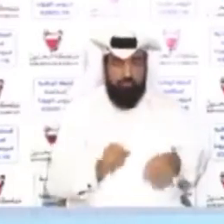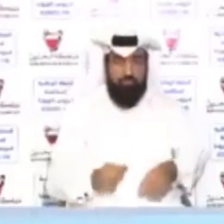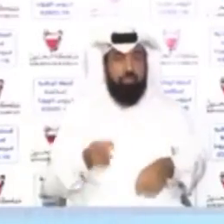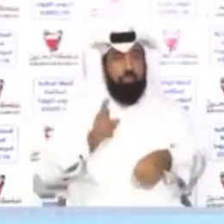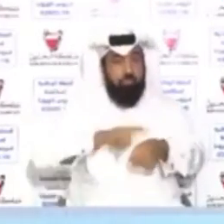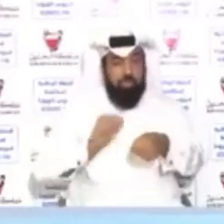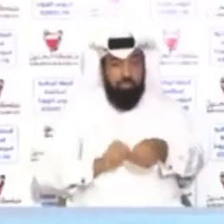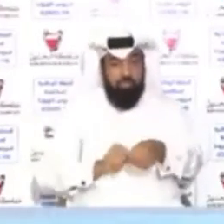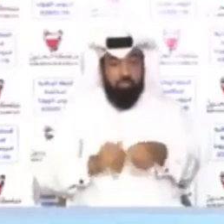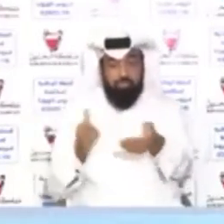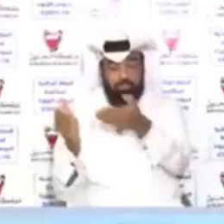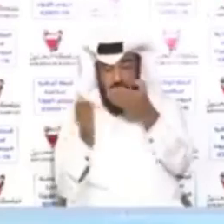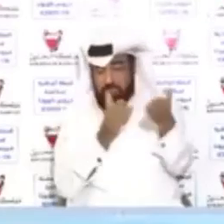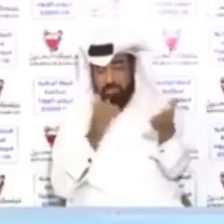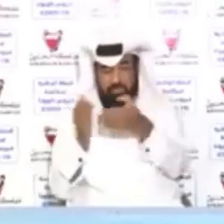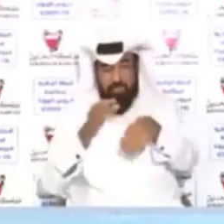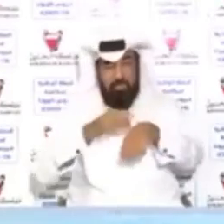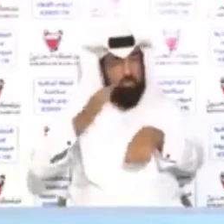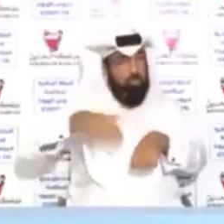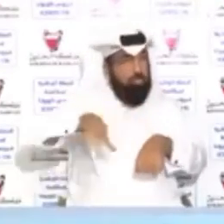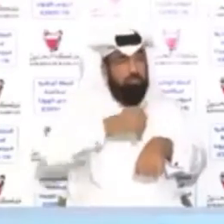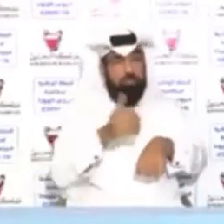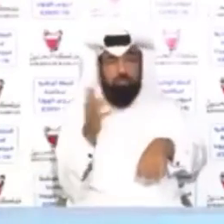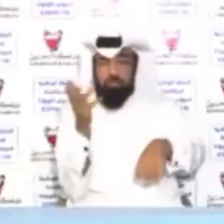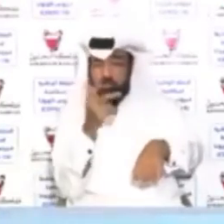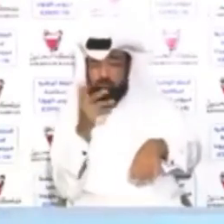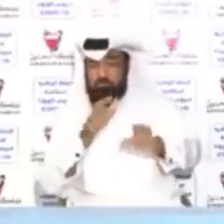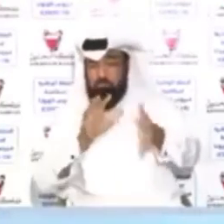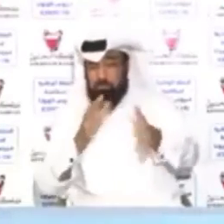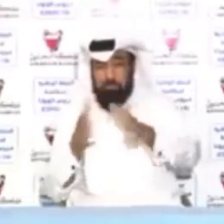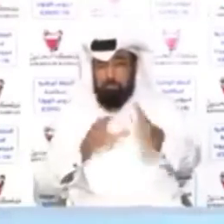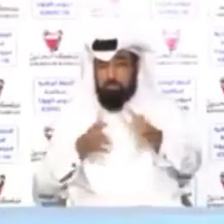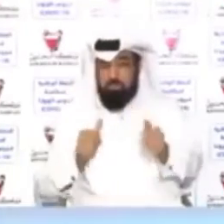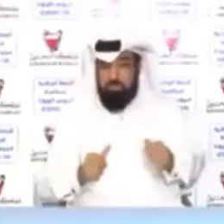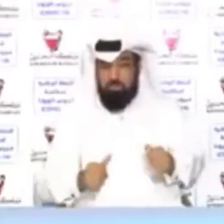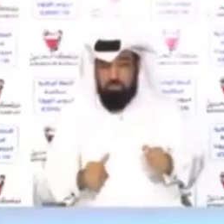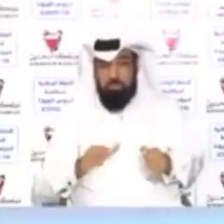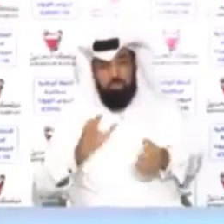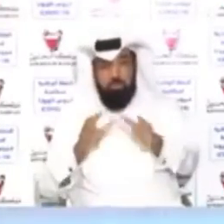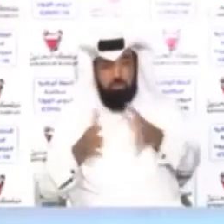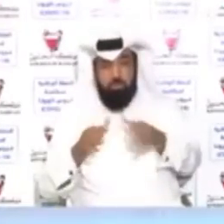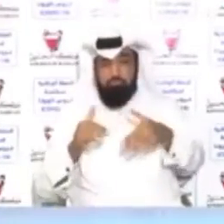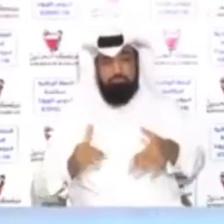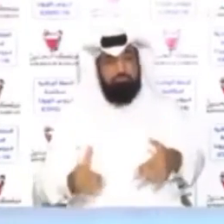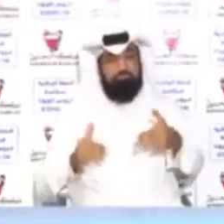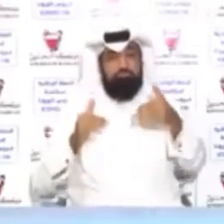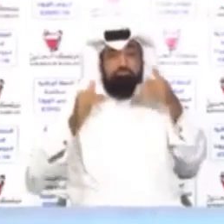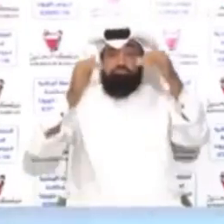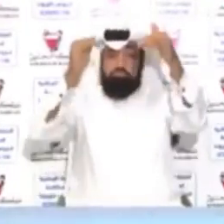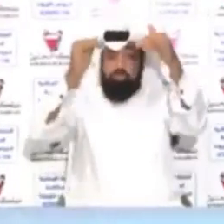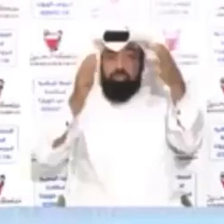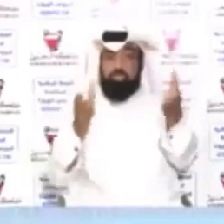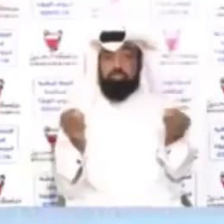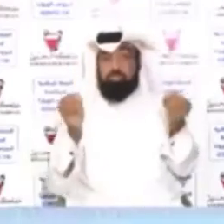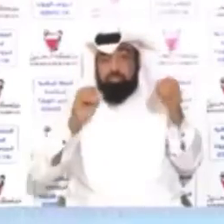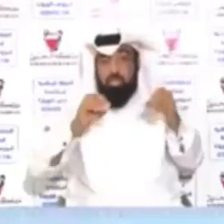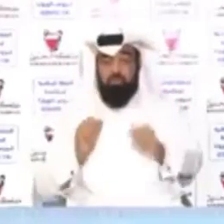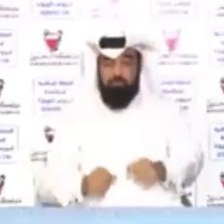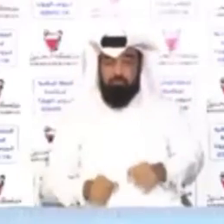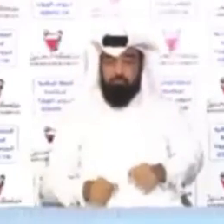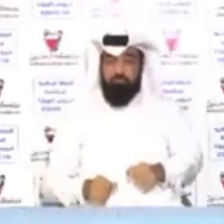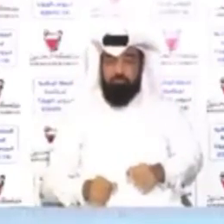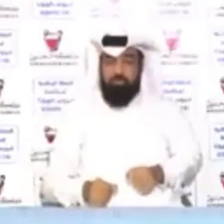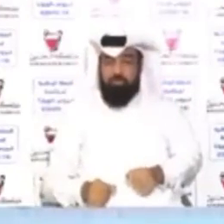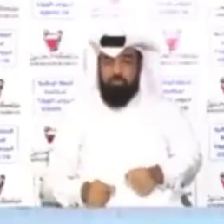عدد الدراسات وعدد الإصدارات الخاصة بكوفيد 19 تتزايد مع اليوم، لأن مثل ما قلنا أن